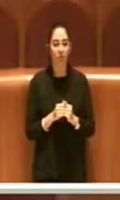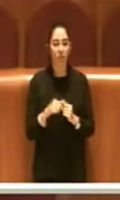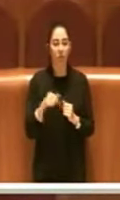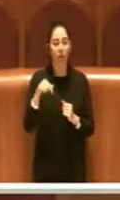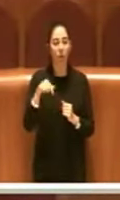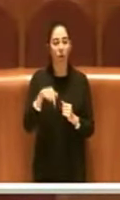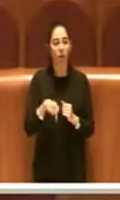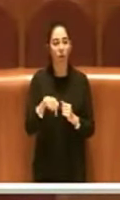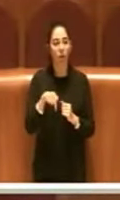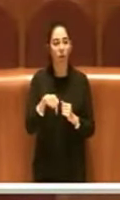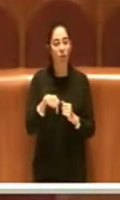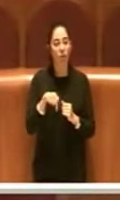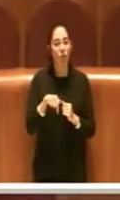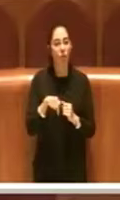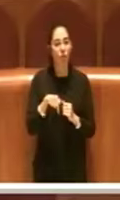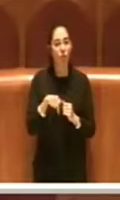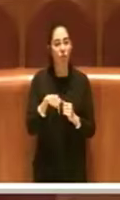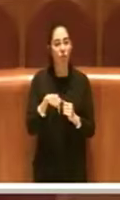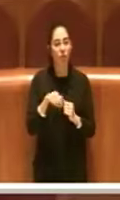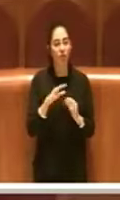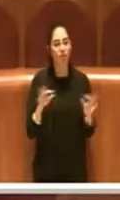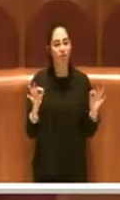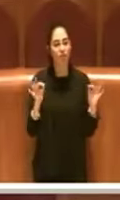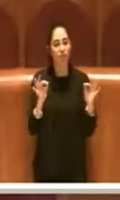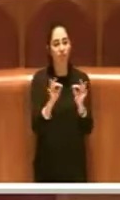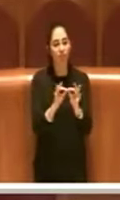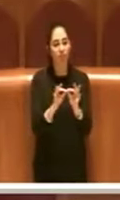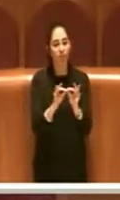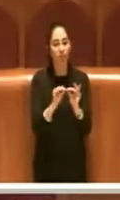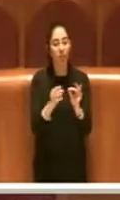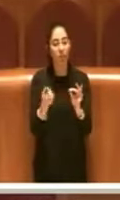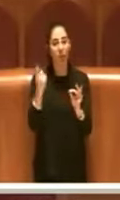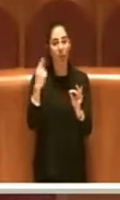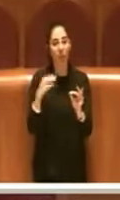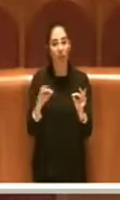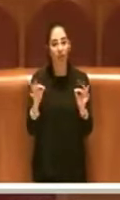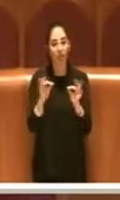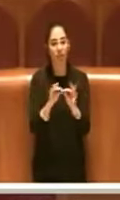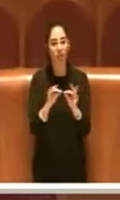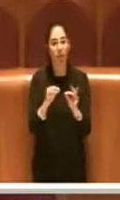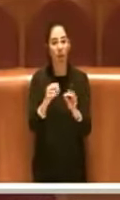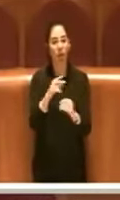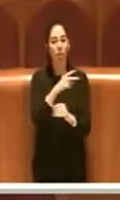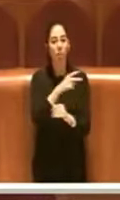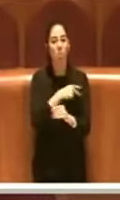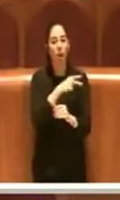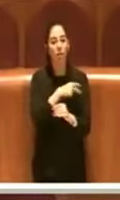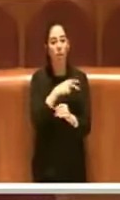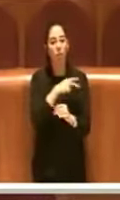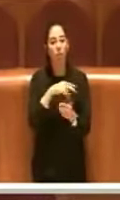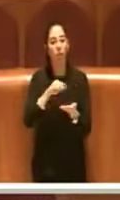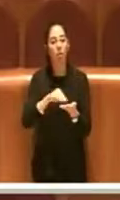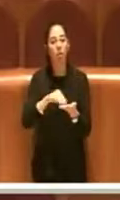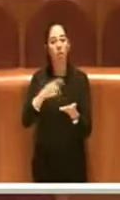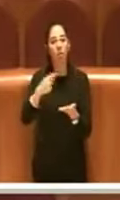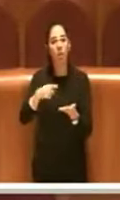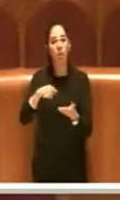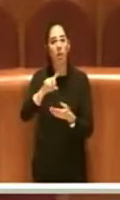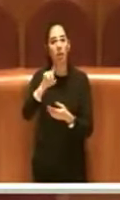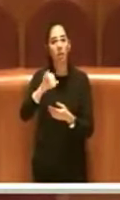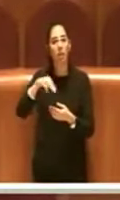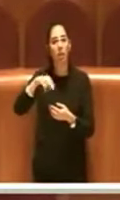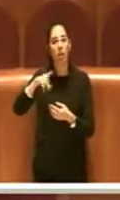appreso nel corso del vertice tenutosi ieri in prefettura alla presenza del Presidente Zingaretti in